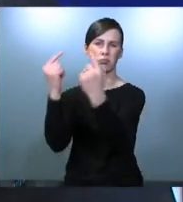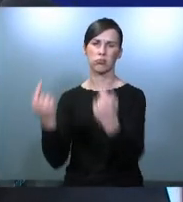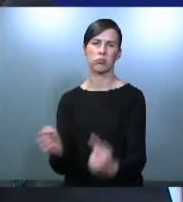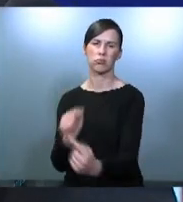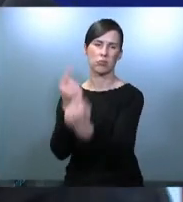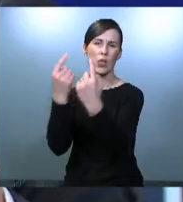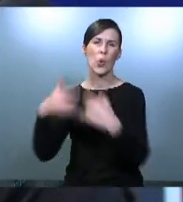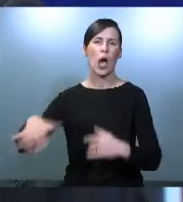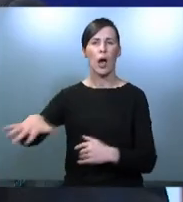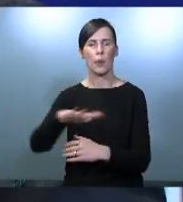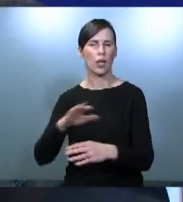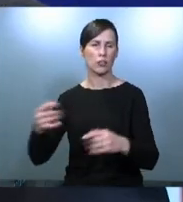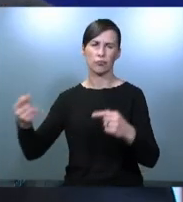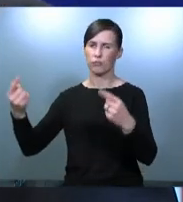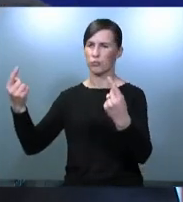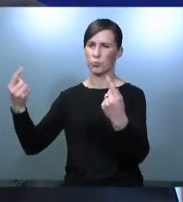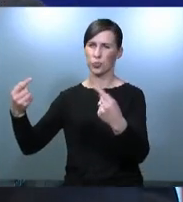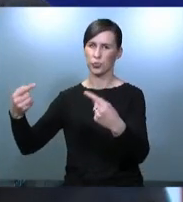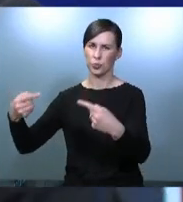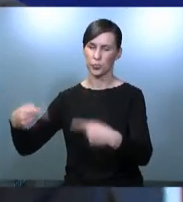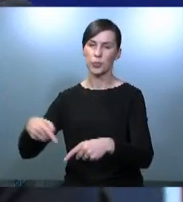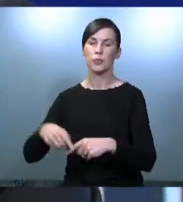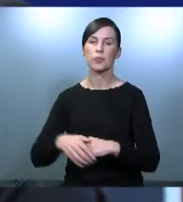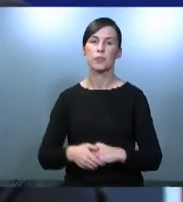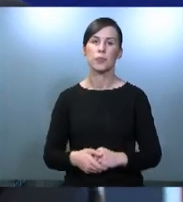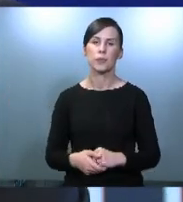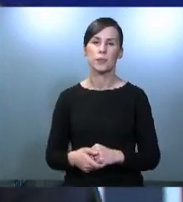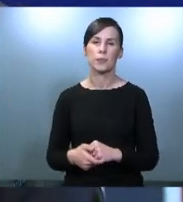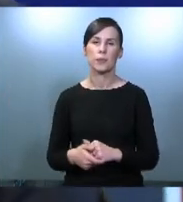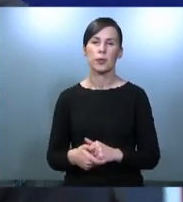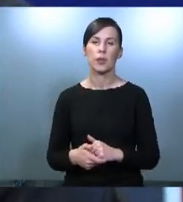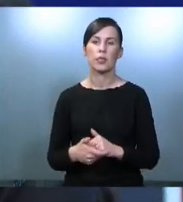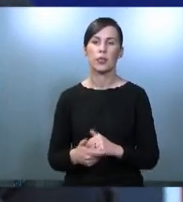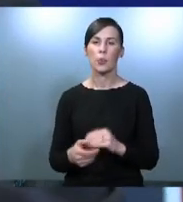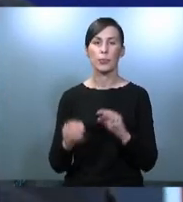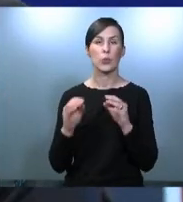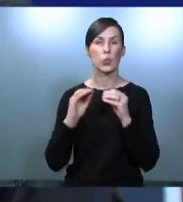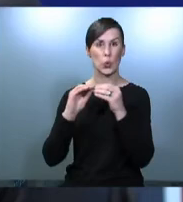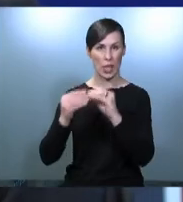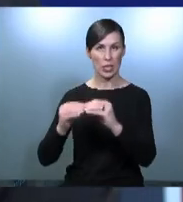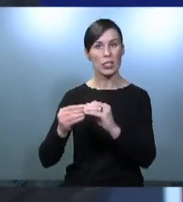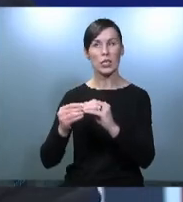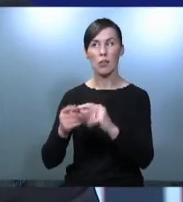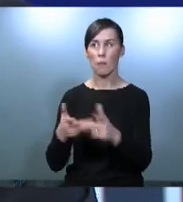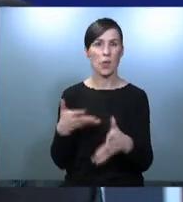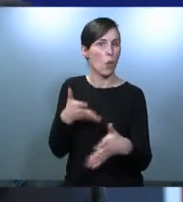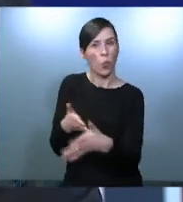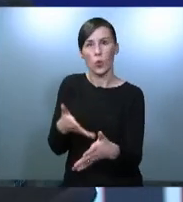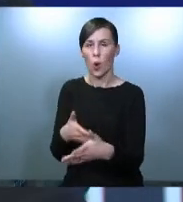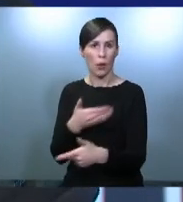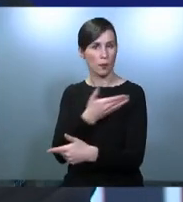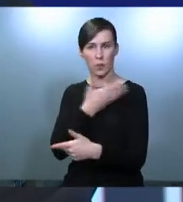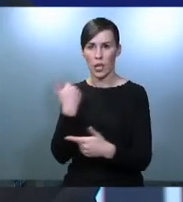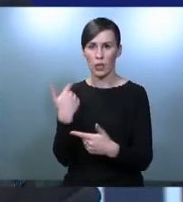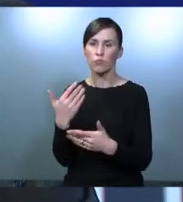aš įsivaizduoju ir galiu tą patvirtinti, kad vėlgi sutartis su operatoriu, jinai nekontroliuojama ir